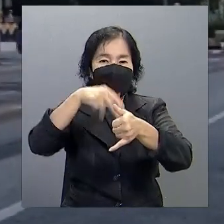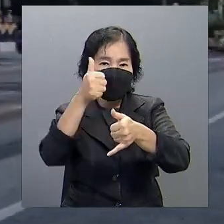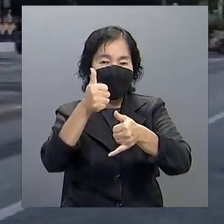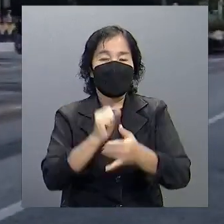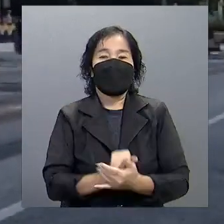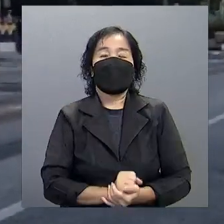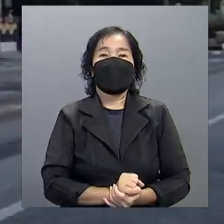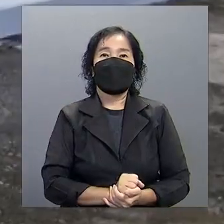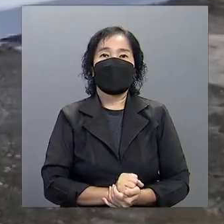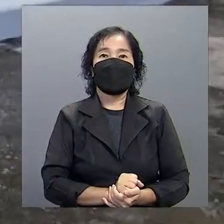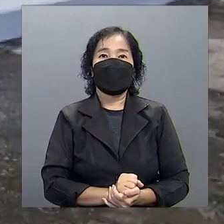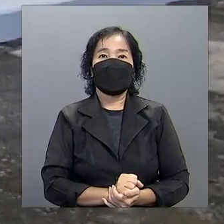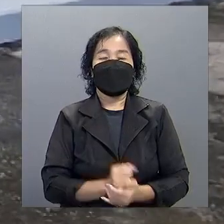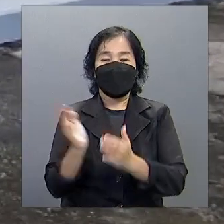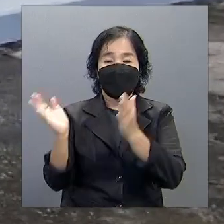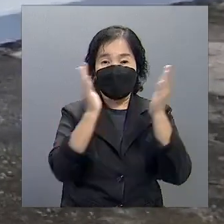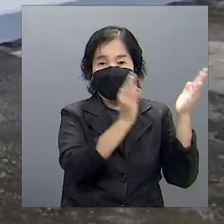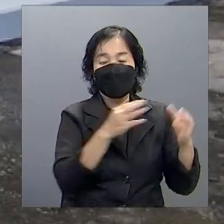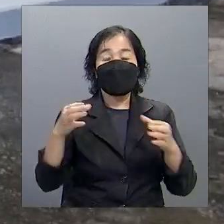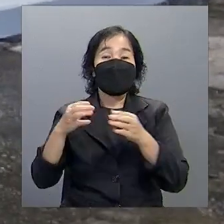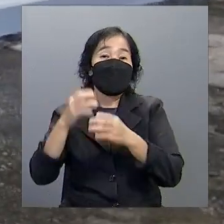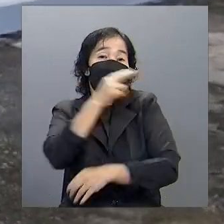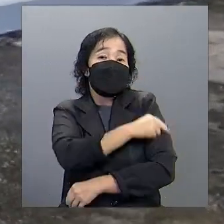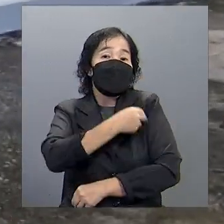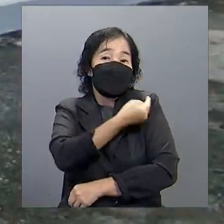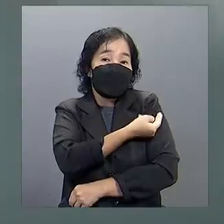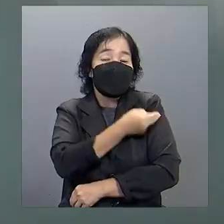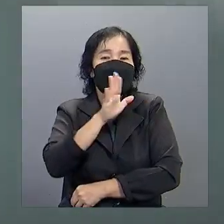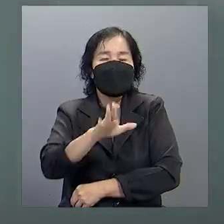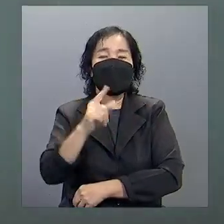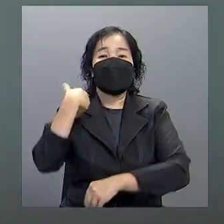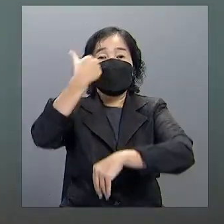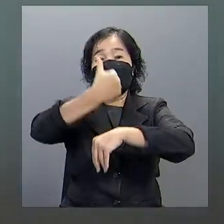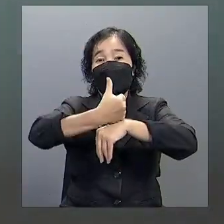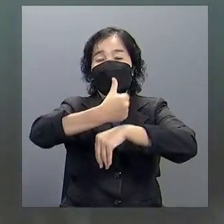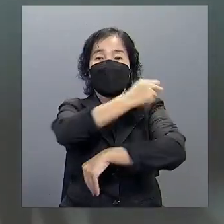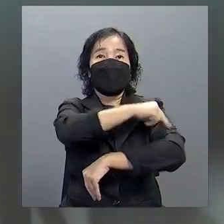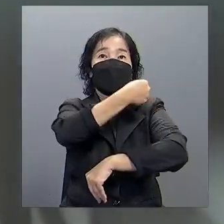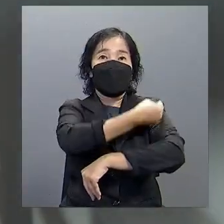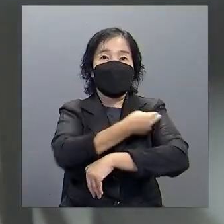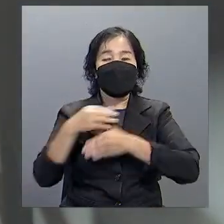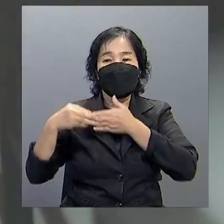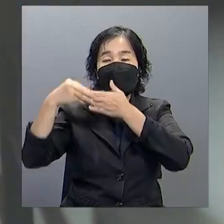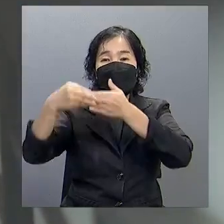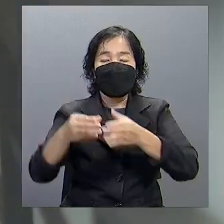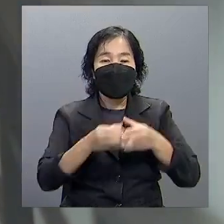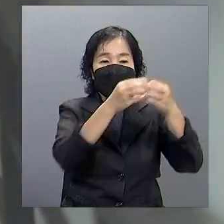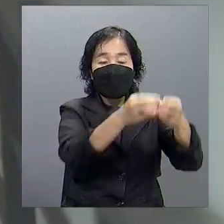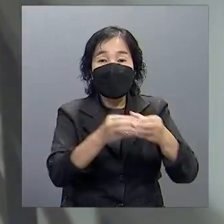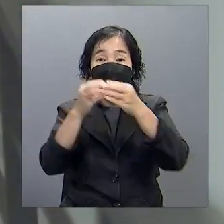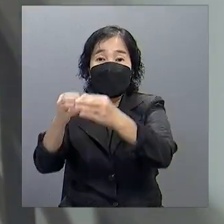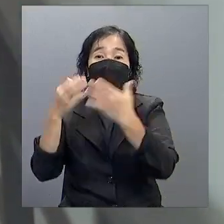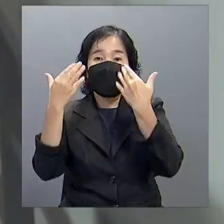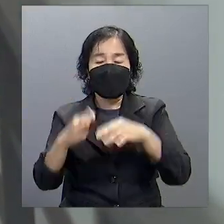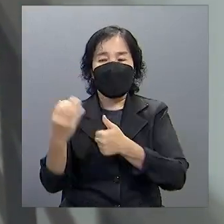กลับมาที่ทีมสาธารณสุขในเมืองกันต่อหลังผอ.พีรพงษ์ได้พาพวกเราไปลงพื้นที่บางลากันแล้วยังแนะนำให้เราได้รู้จัก